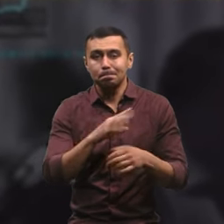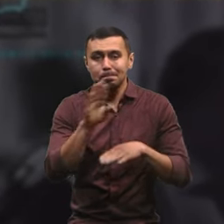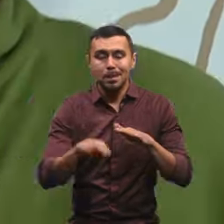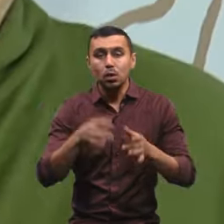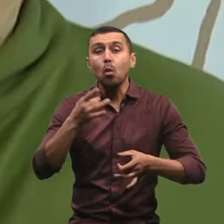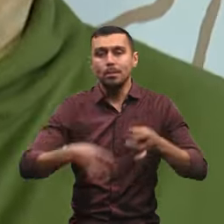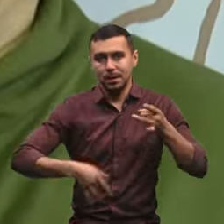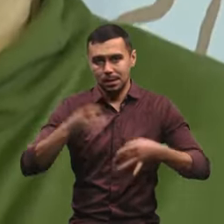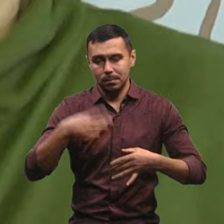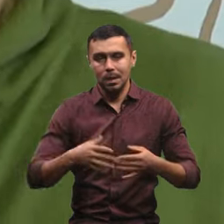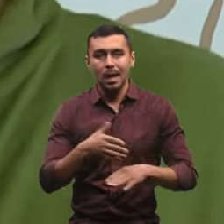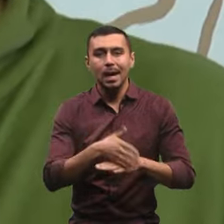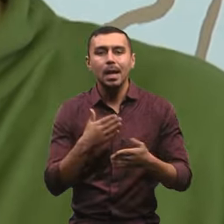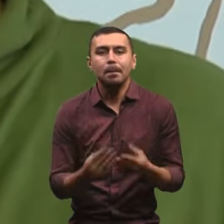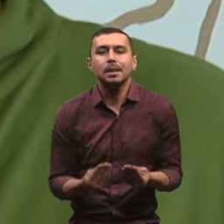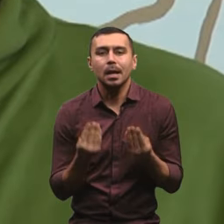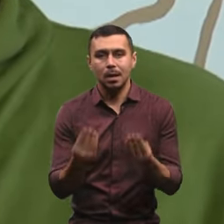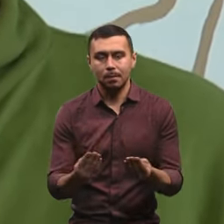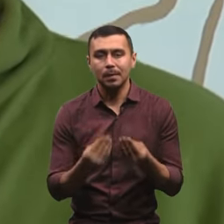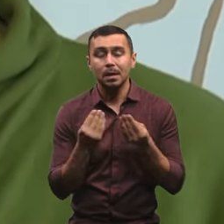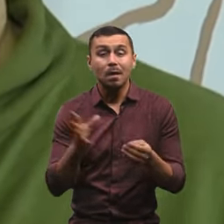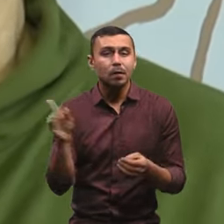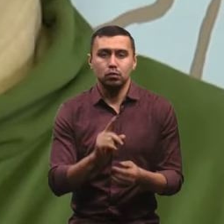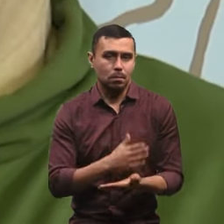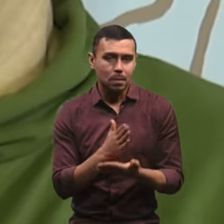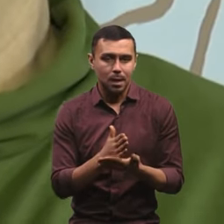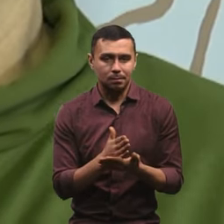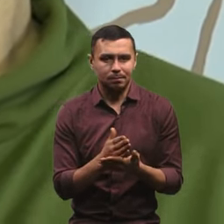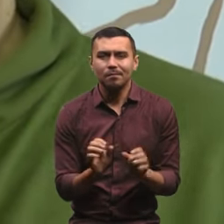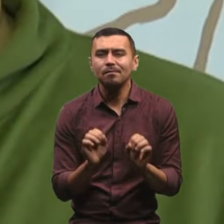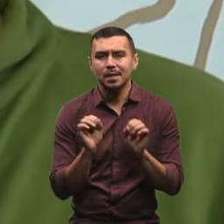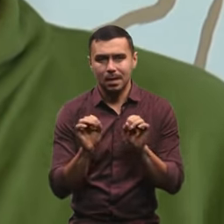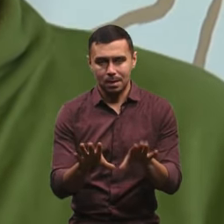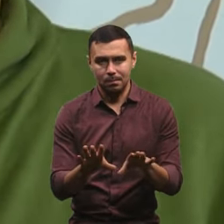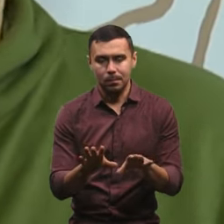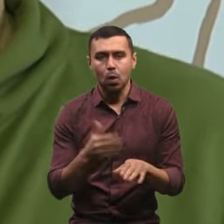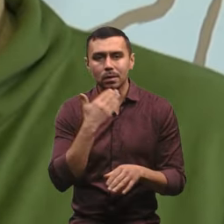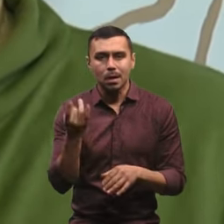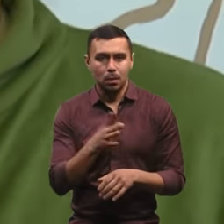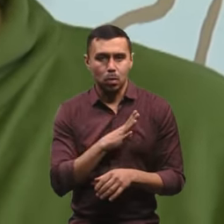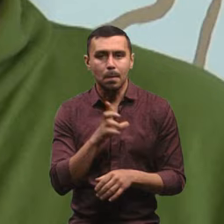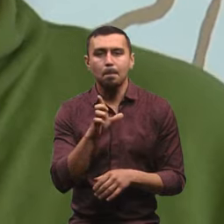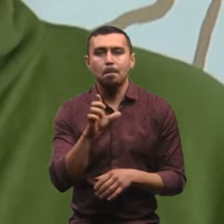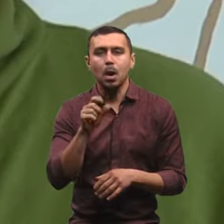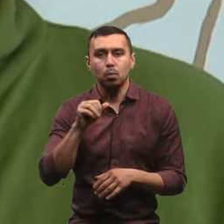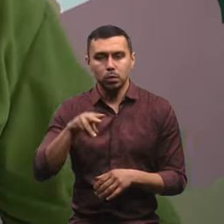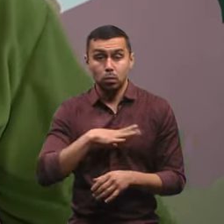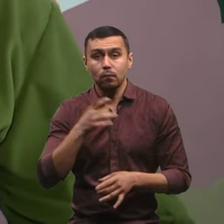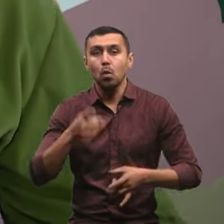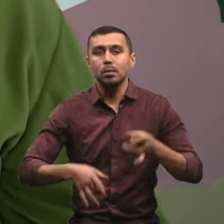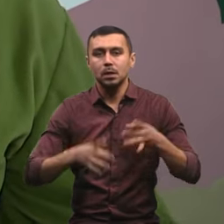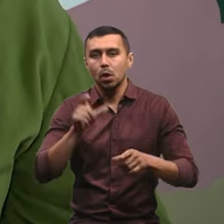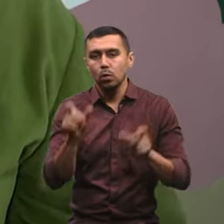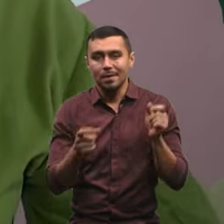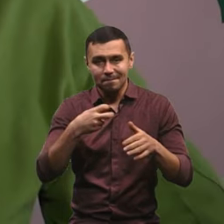говорить волонтерка. Хліба даємо, все, що маємо, ділимося останнім. Останній раз ми заїжджали в Бахмут, був обстріл,